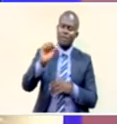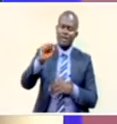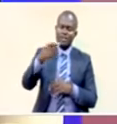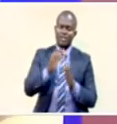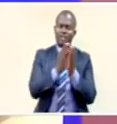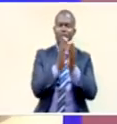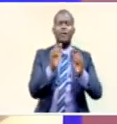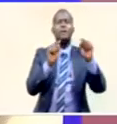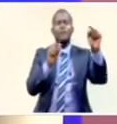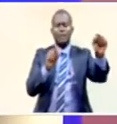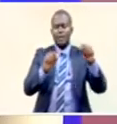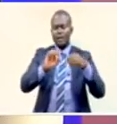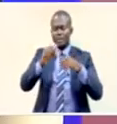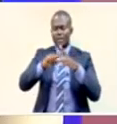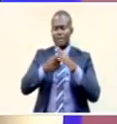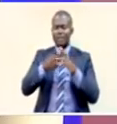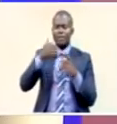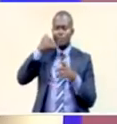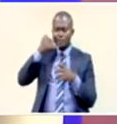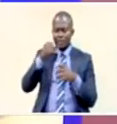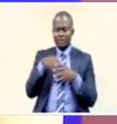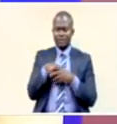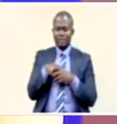abandi bahereye za Nyaruguru